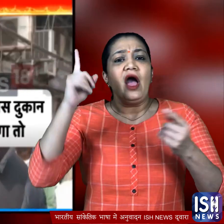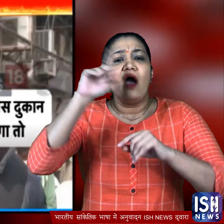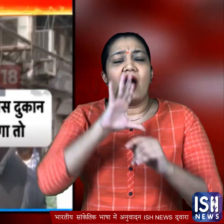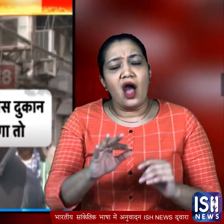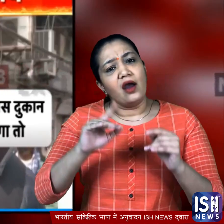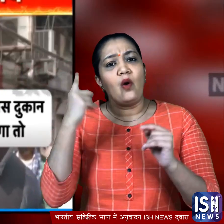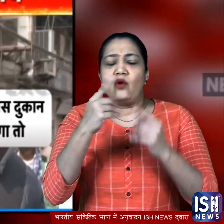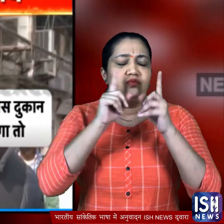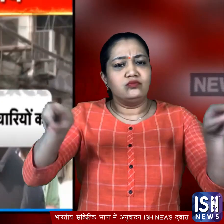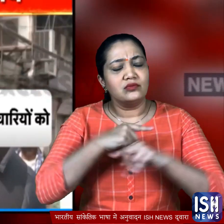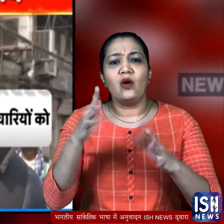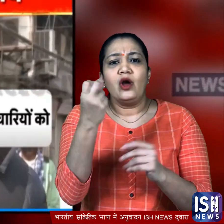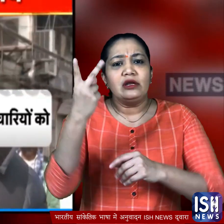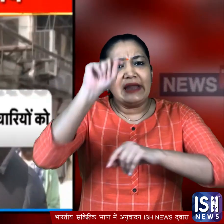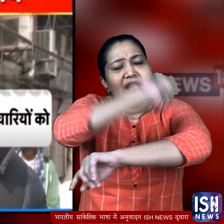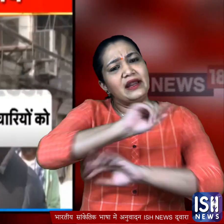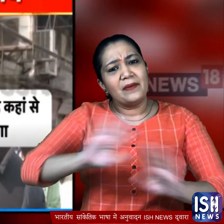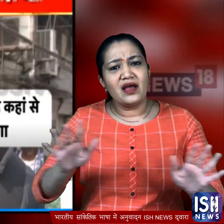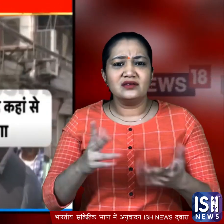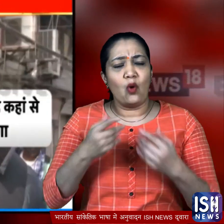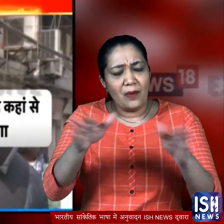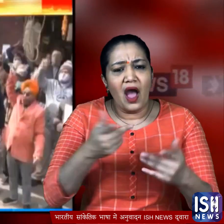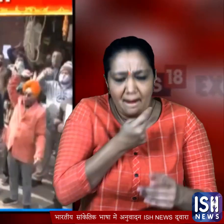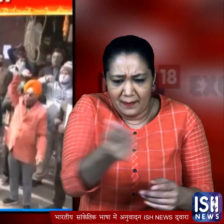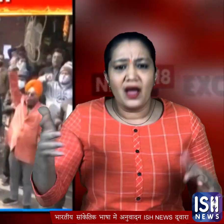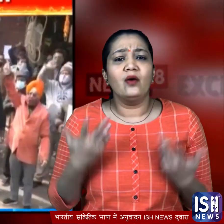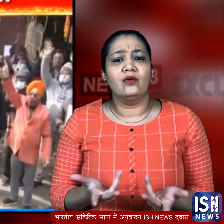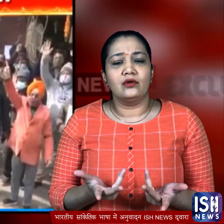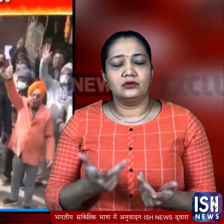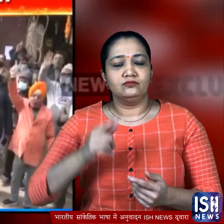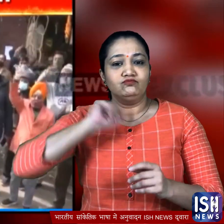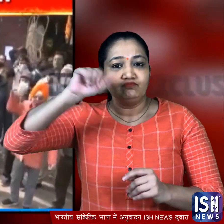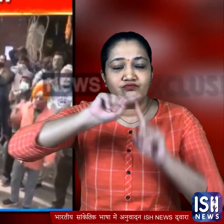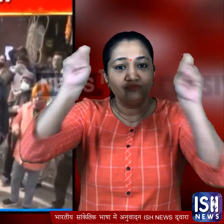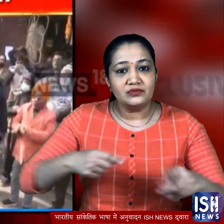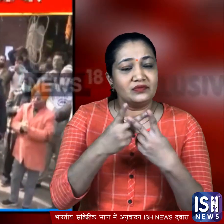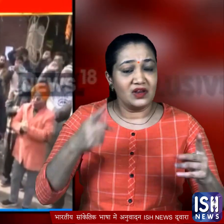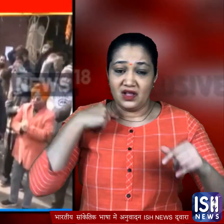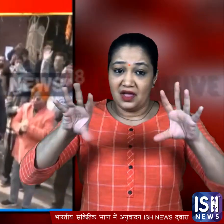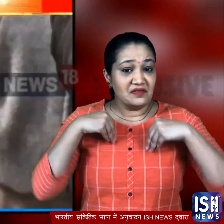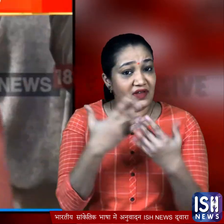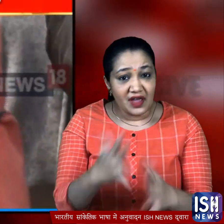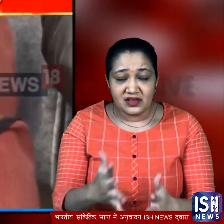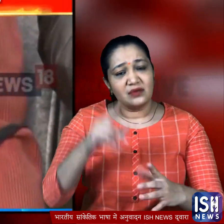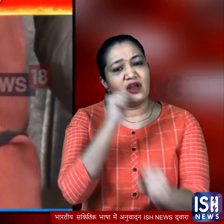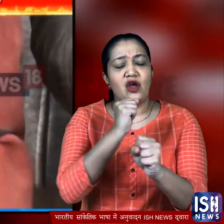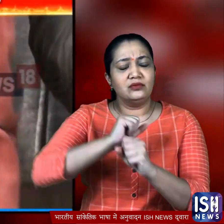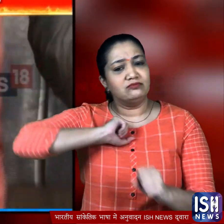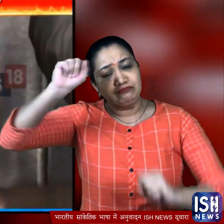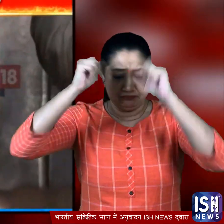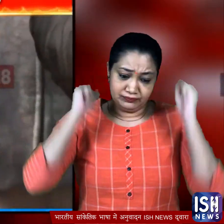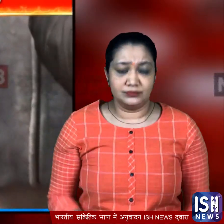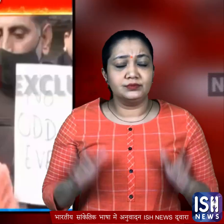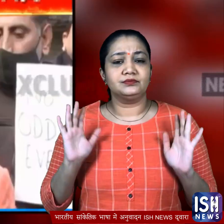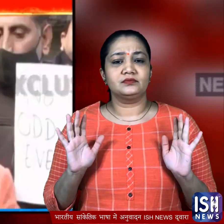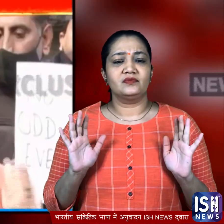दिन अगर दुकान व्यापारी खोलेगा तो अपने एम्प्लॉइज को तनख्वाह कहां से देगा। दुकानदारों ने चेतावनी दी कि अगर उनकी मांग को नहीं माना गया तो वो सरकार के खिलाफ